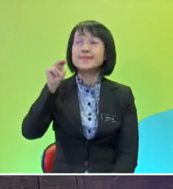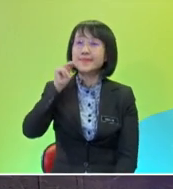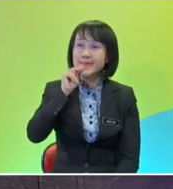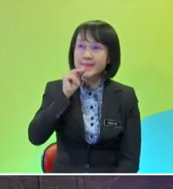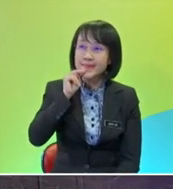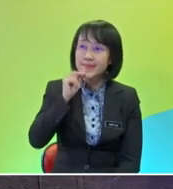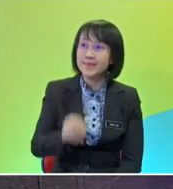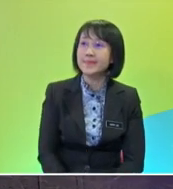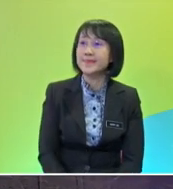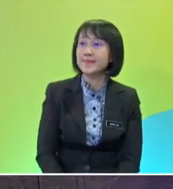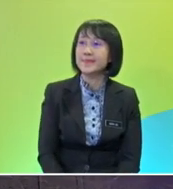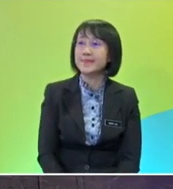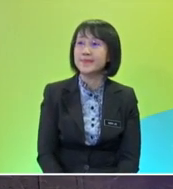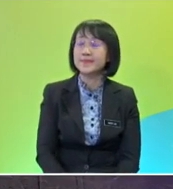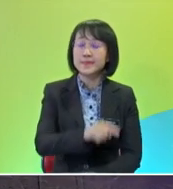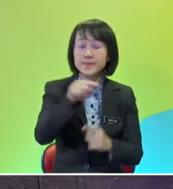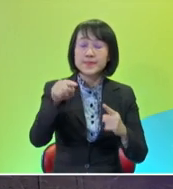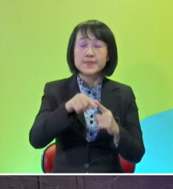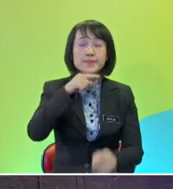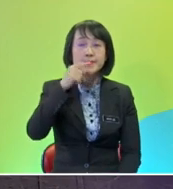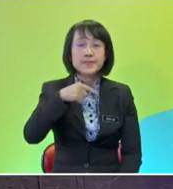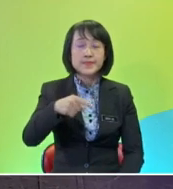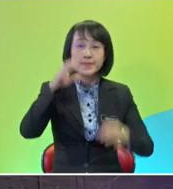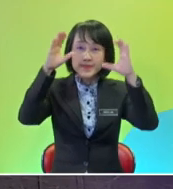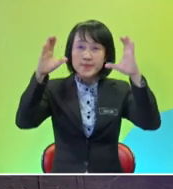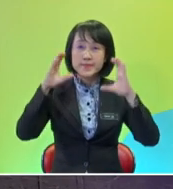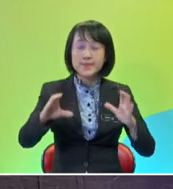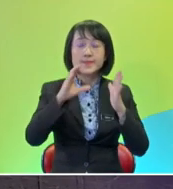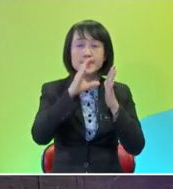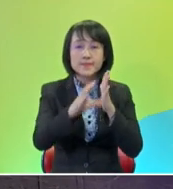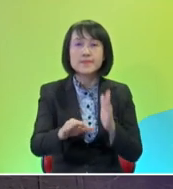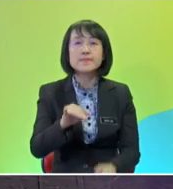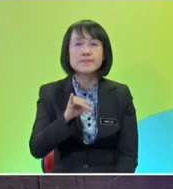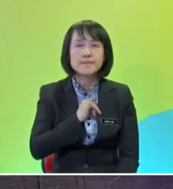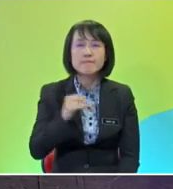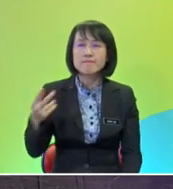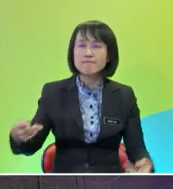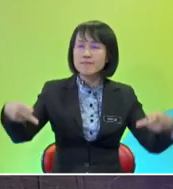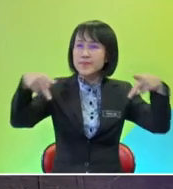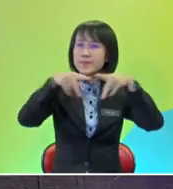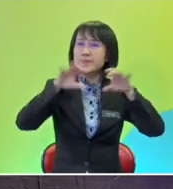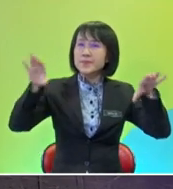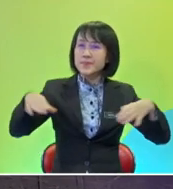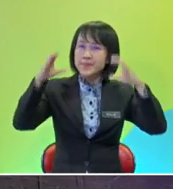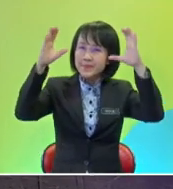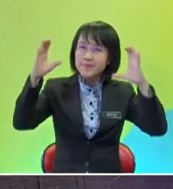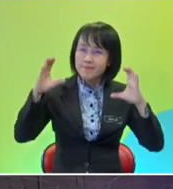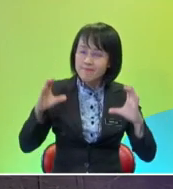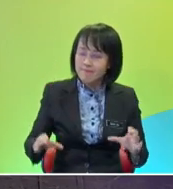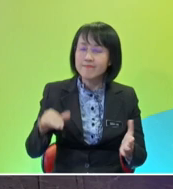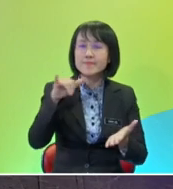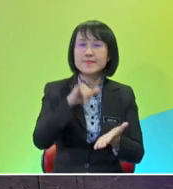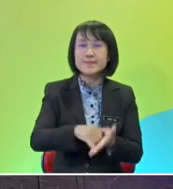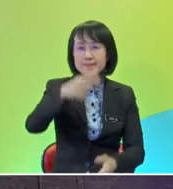kita sebutkan tentang cara-cara mencegah ni, saya rasa saya perlu membuat cara-cara tersebut kerana ada seekor nyamuk yang masih